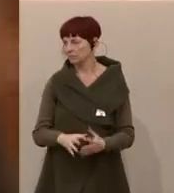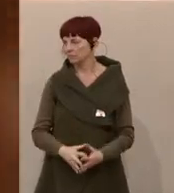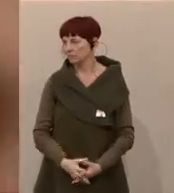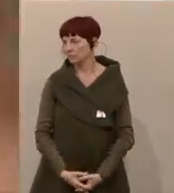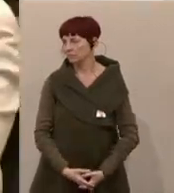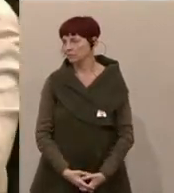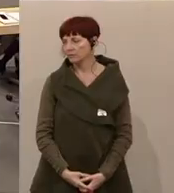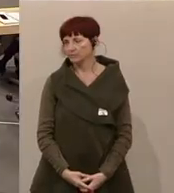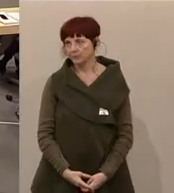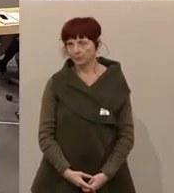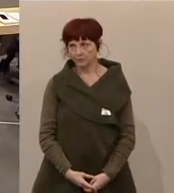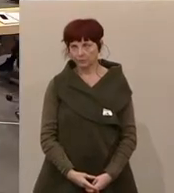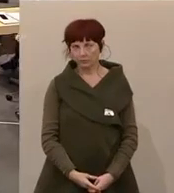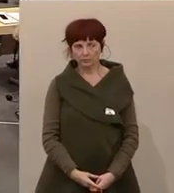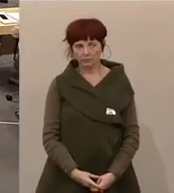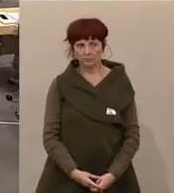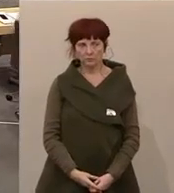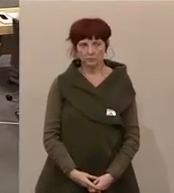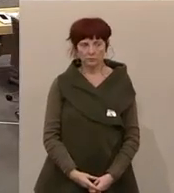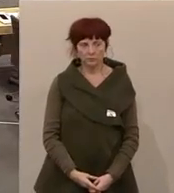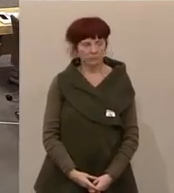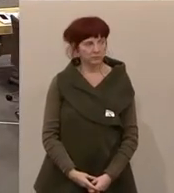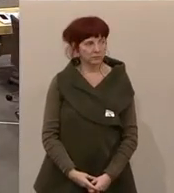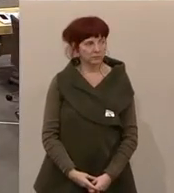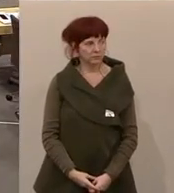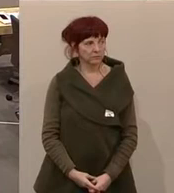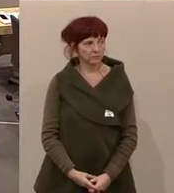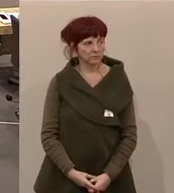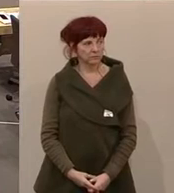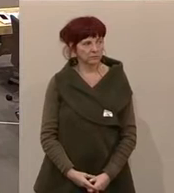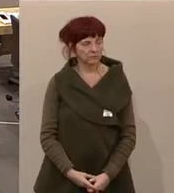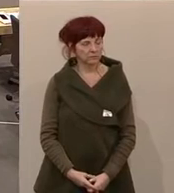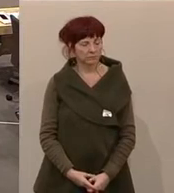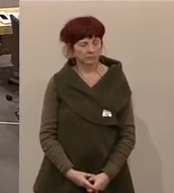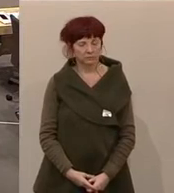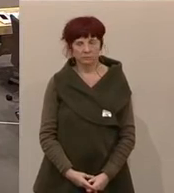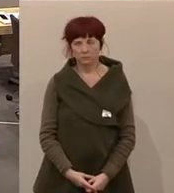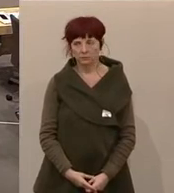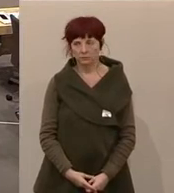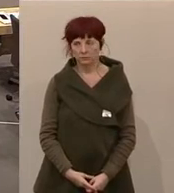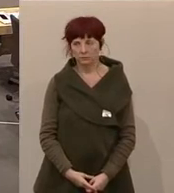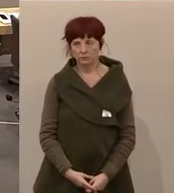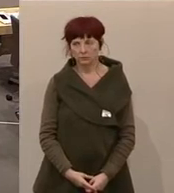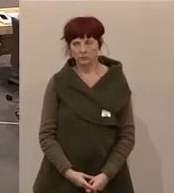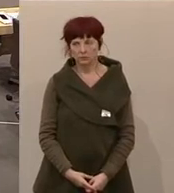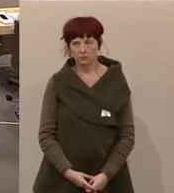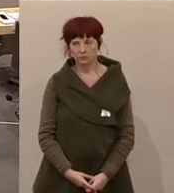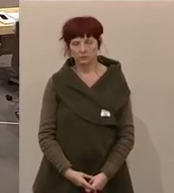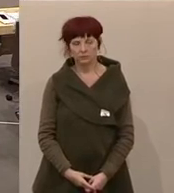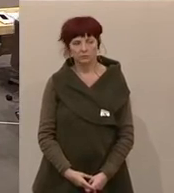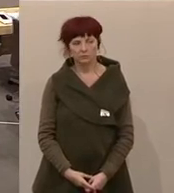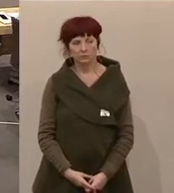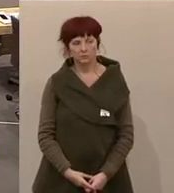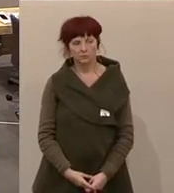Rainer Wimmer, früher Bürgermeister von Hallstatt in Oberösterreich, jetzt Bundesvorsitzender der Gewerkschaft ProG.